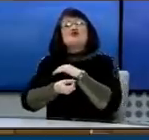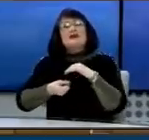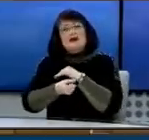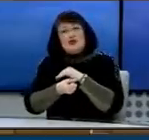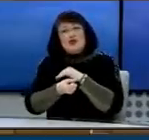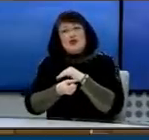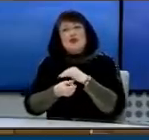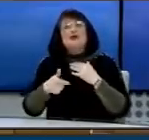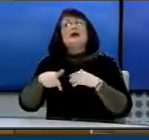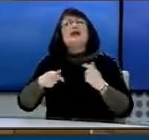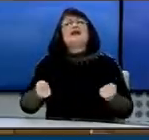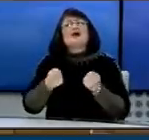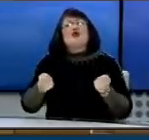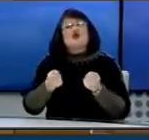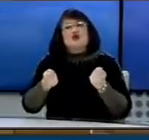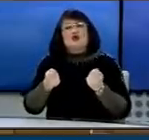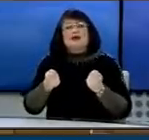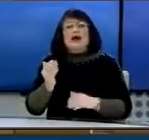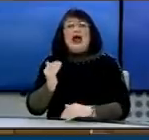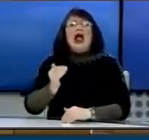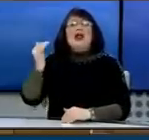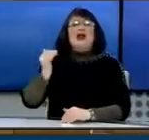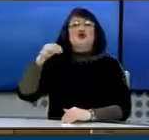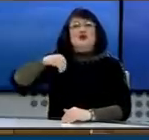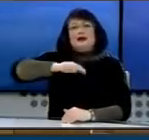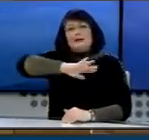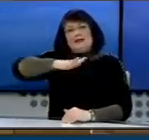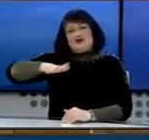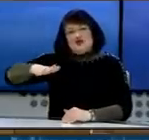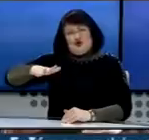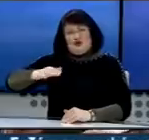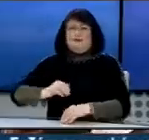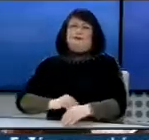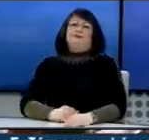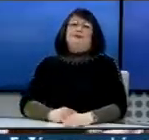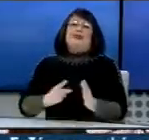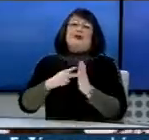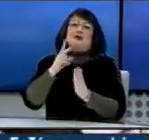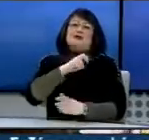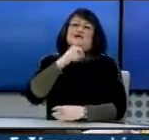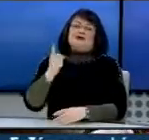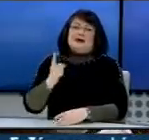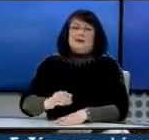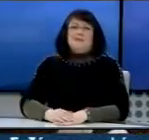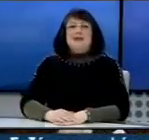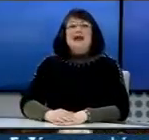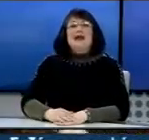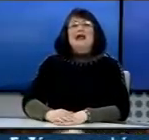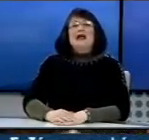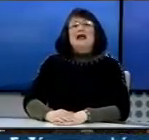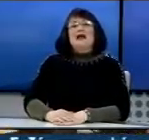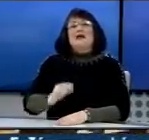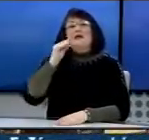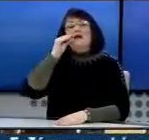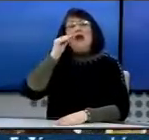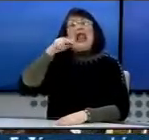αλλά και στα γεγονότα στην Ανατολική Μεσόγειο το ίδιο έτος. Ο Λένιν, που